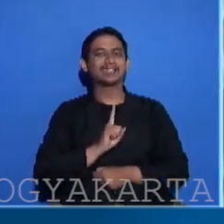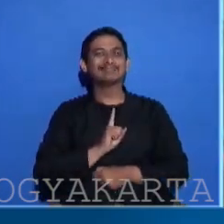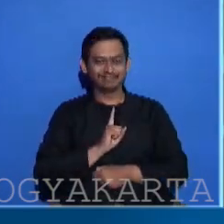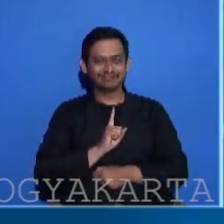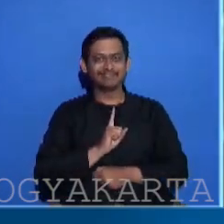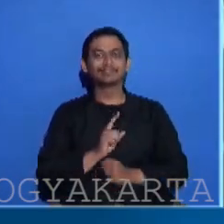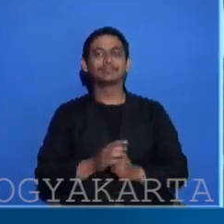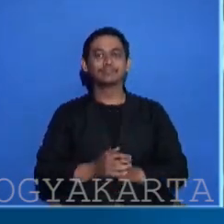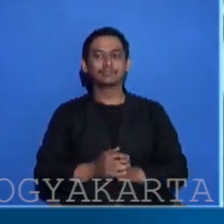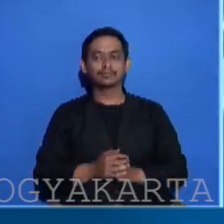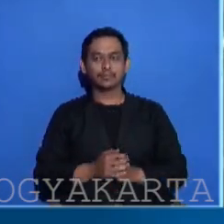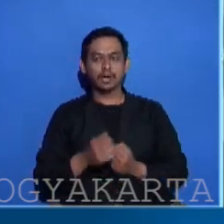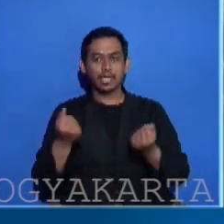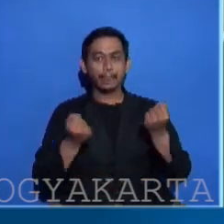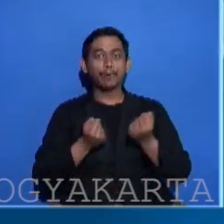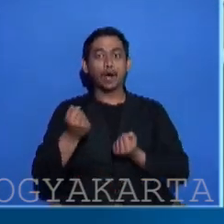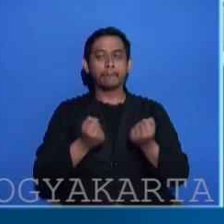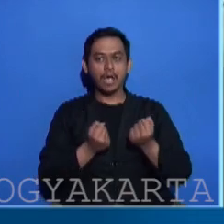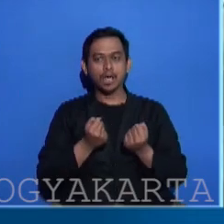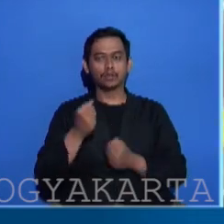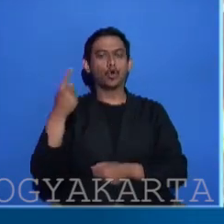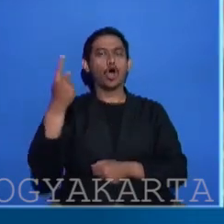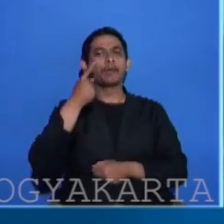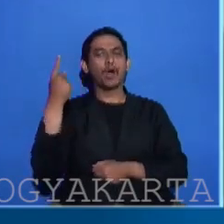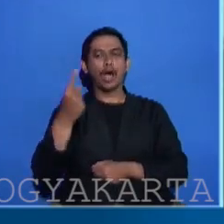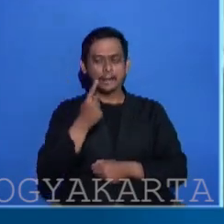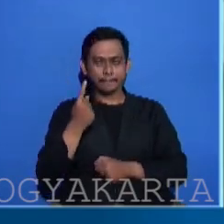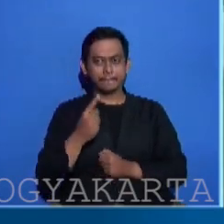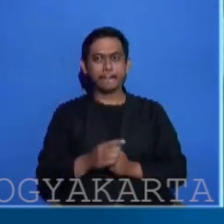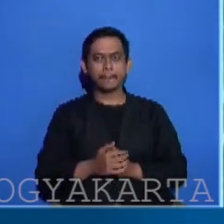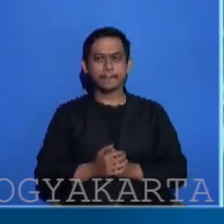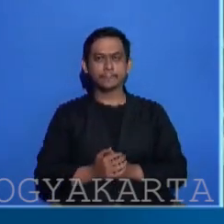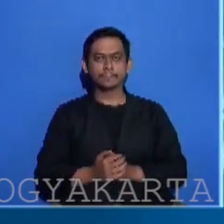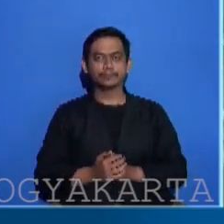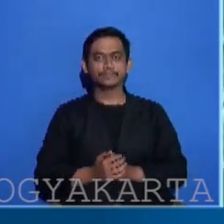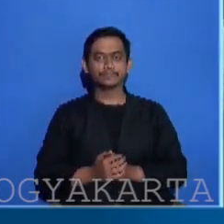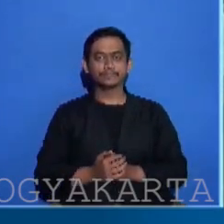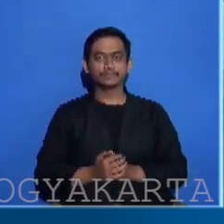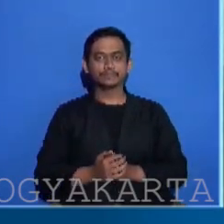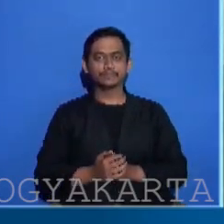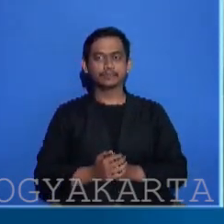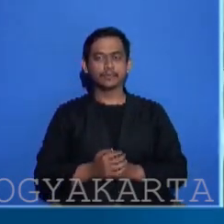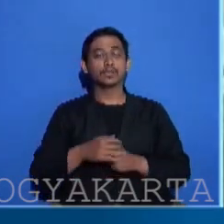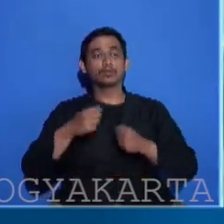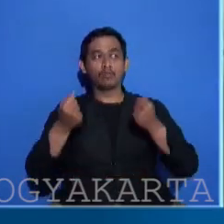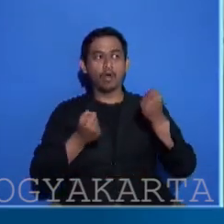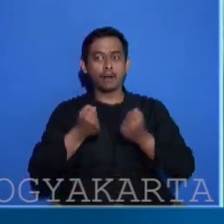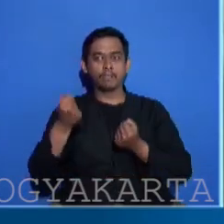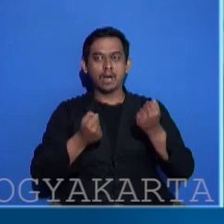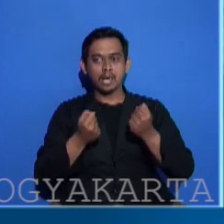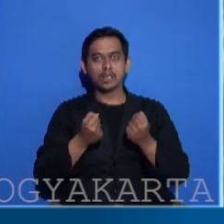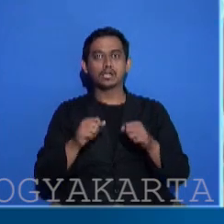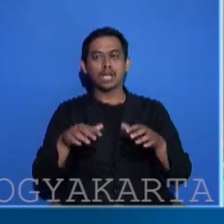memang tampak namun masih didominasi oleh angkutan Eh maksud kami eee roda empat maupun angkutan